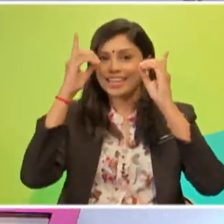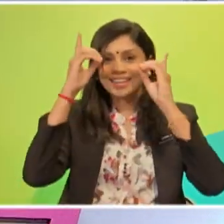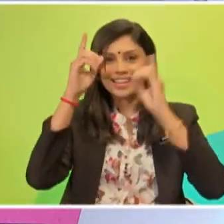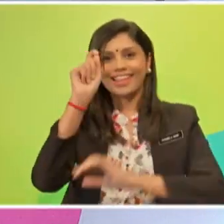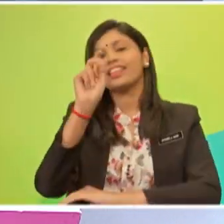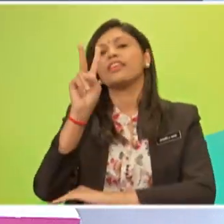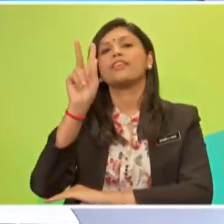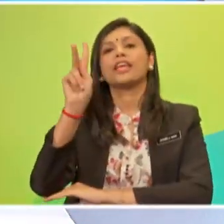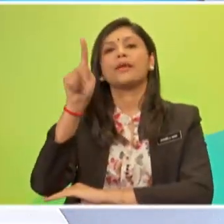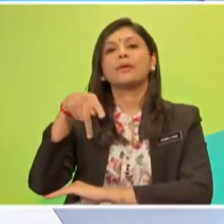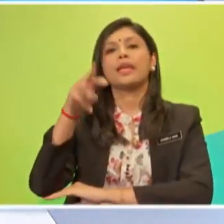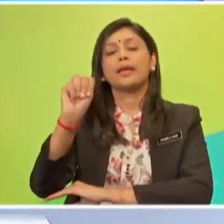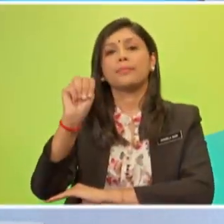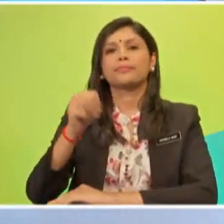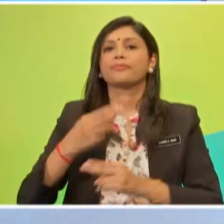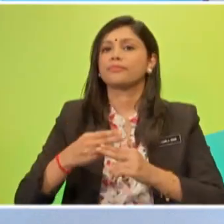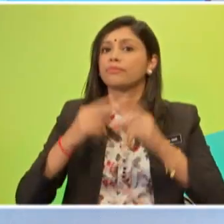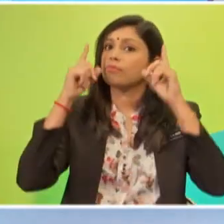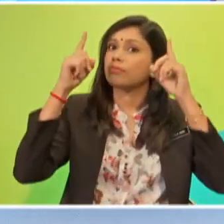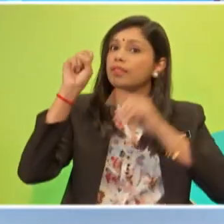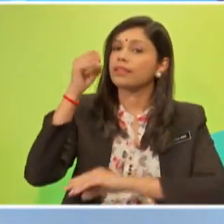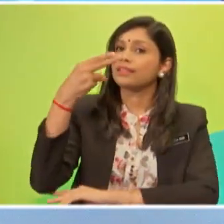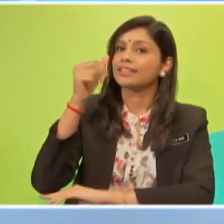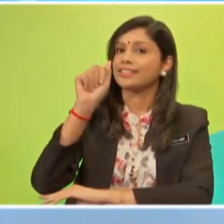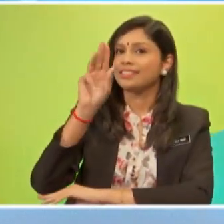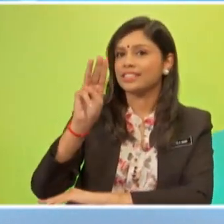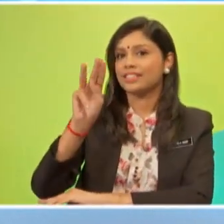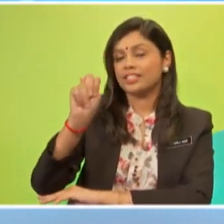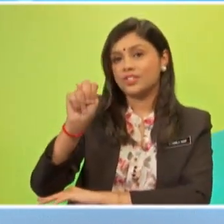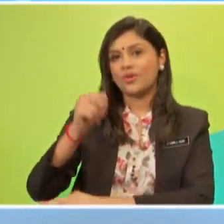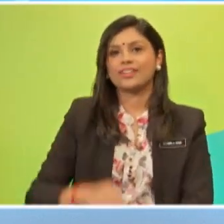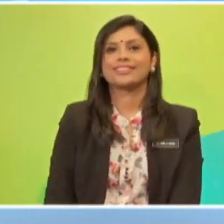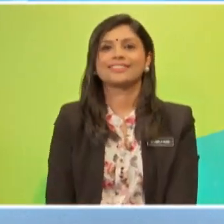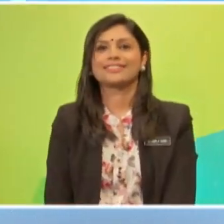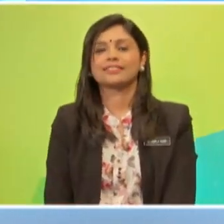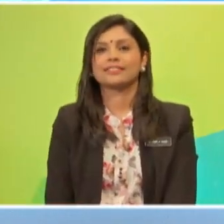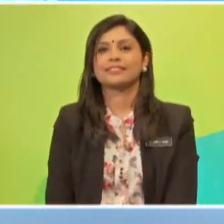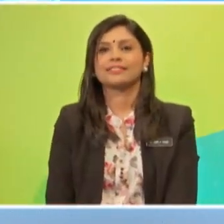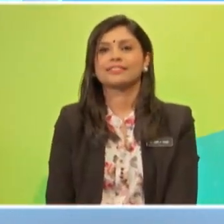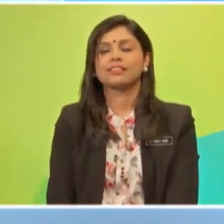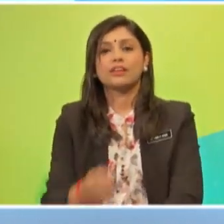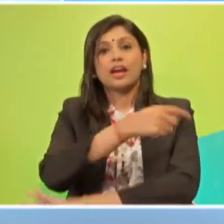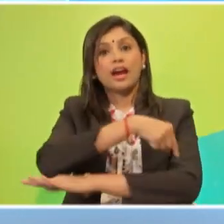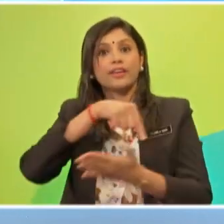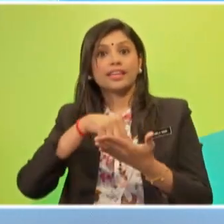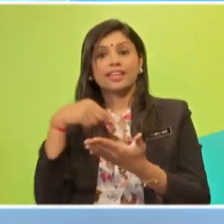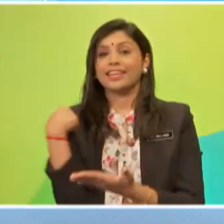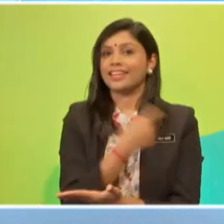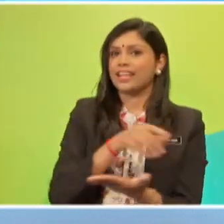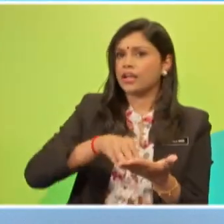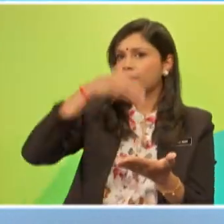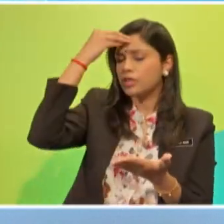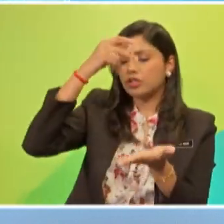bersama dengan saya, Sean Steven, selaku pengacara anda. Dan untuk hari ini, kita akan belajar untuk mengira.